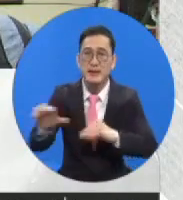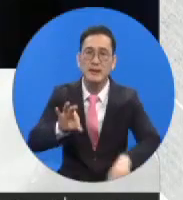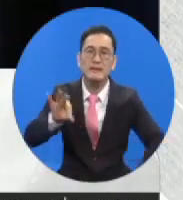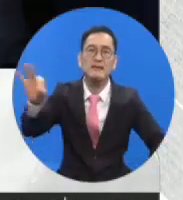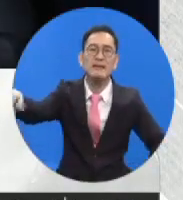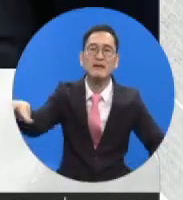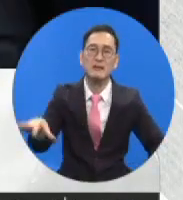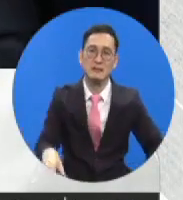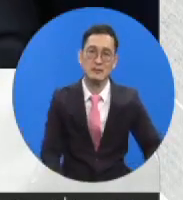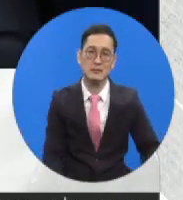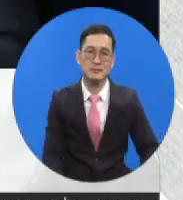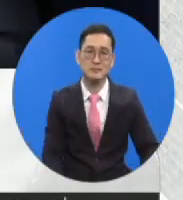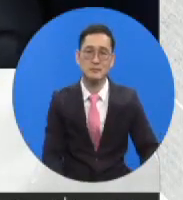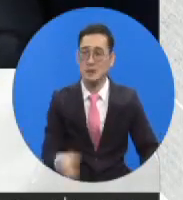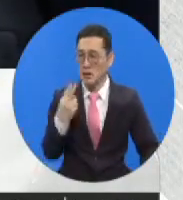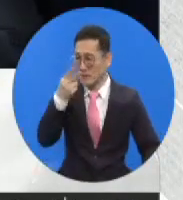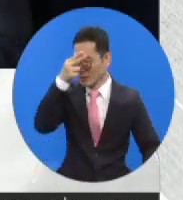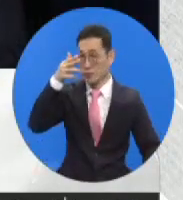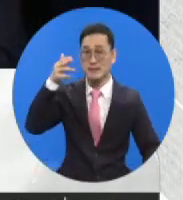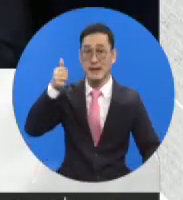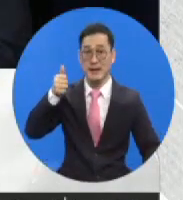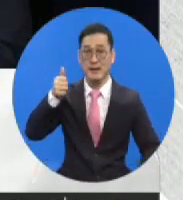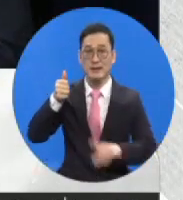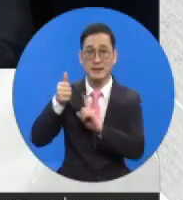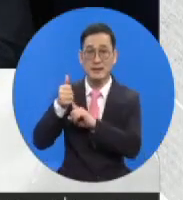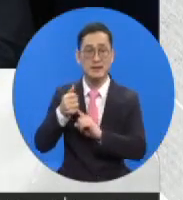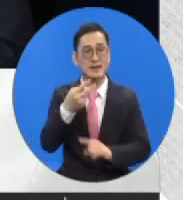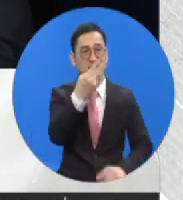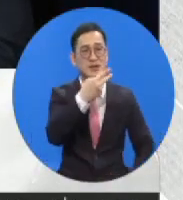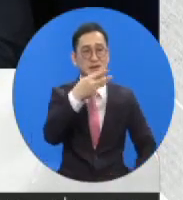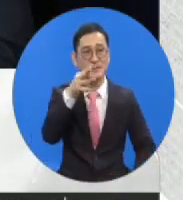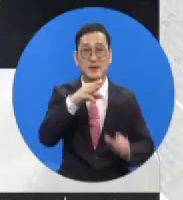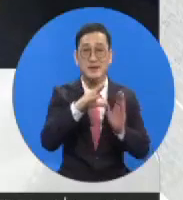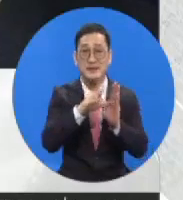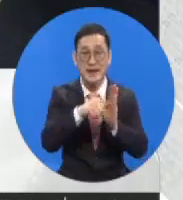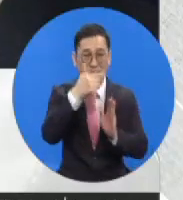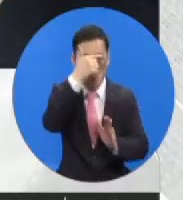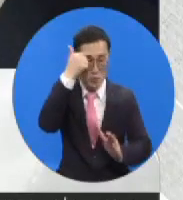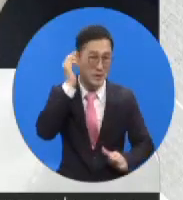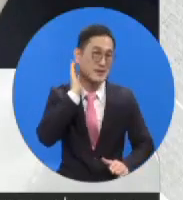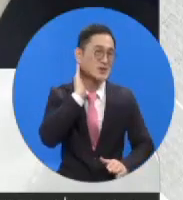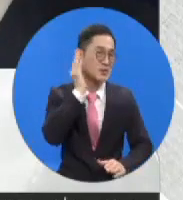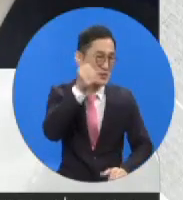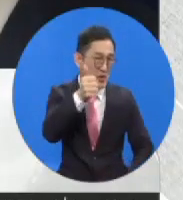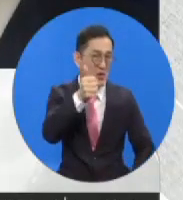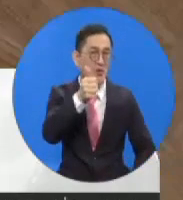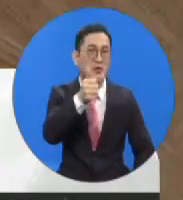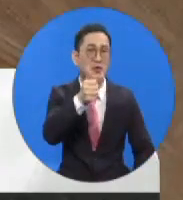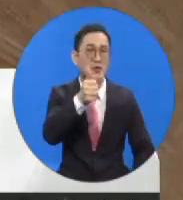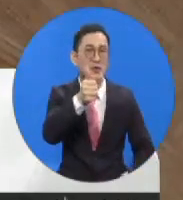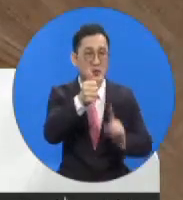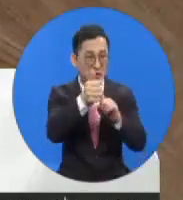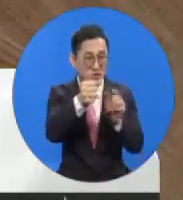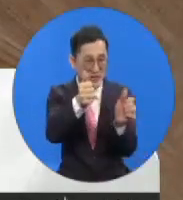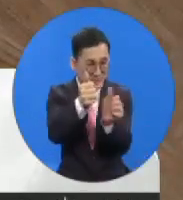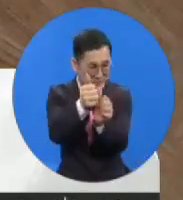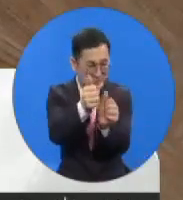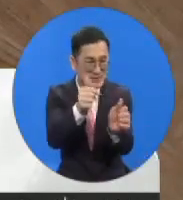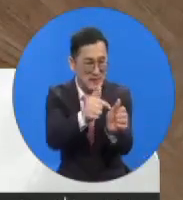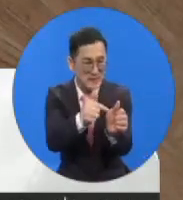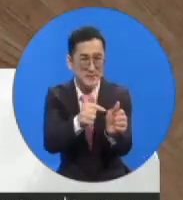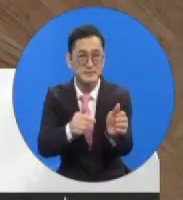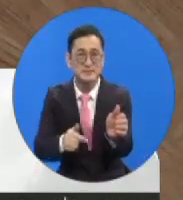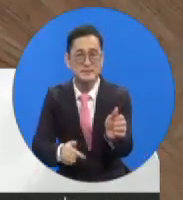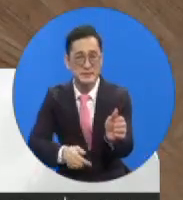의미심장한 얘기가 하나 있었거든요. 2003년도에 노무현 전 대통령 얘기입니다. 그때도 대통령 측근에 대한 수사에 참여한